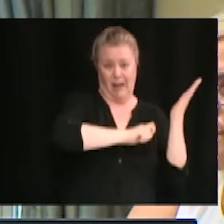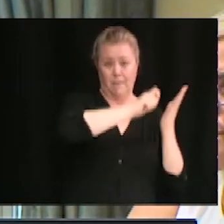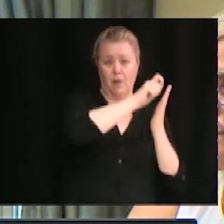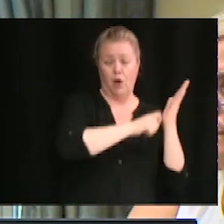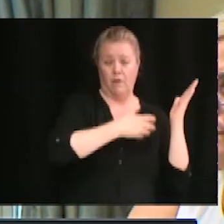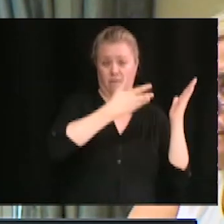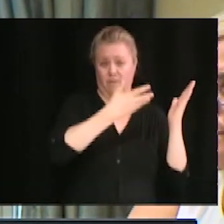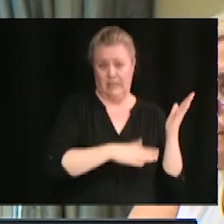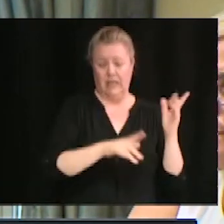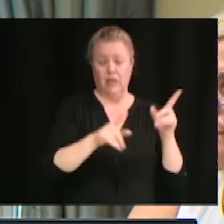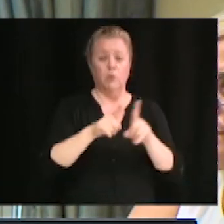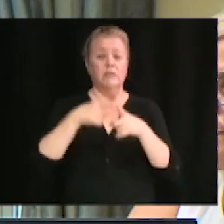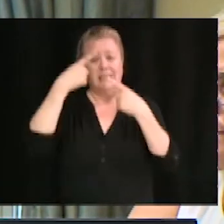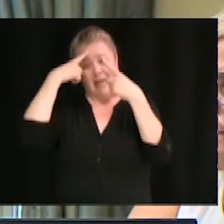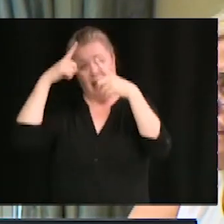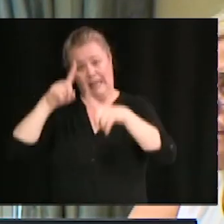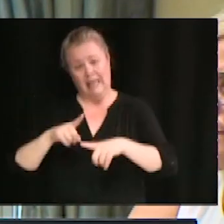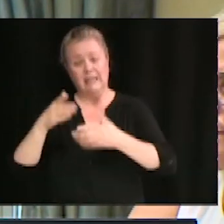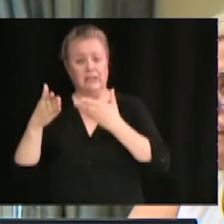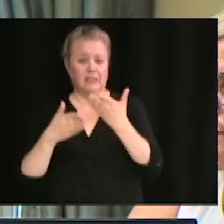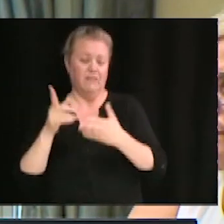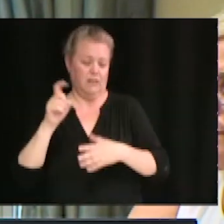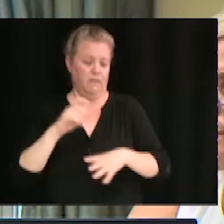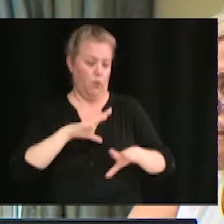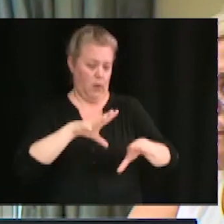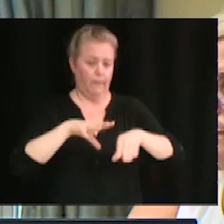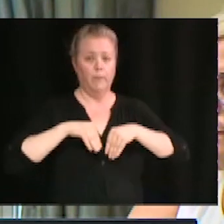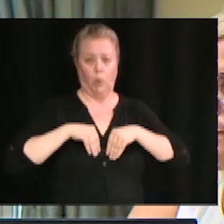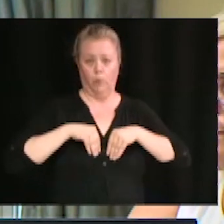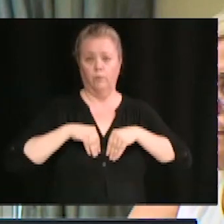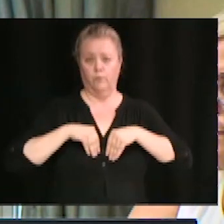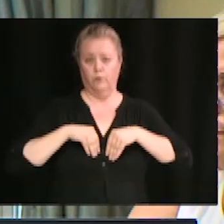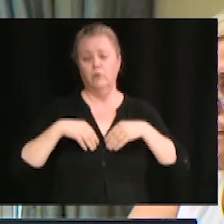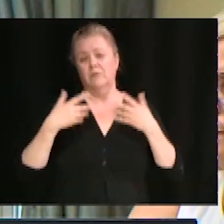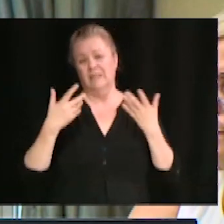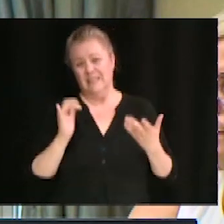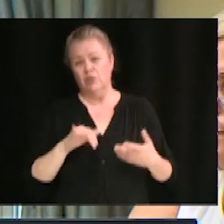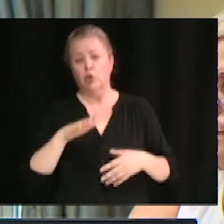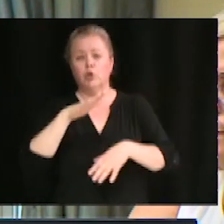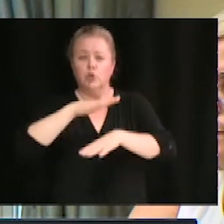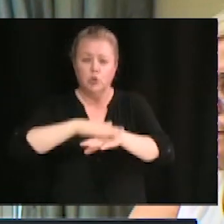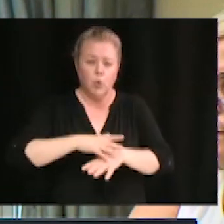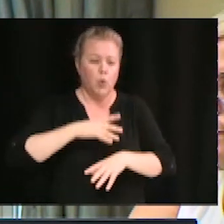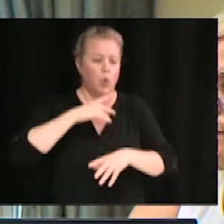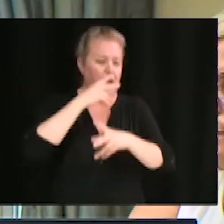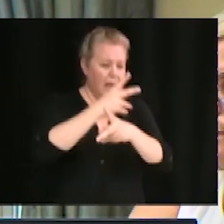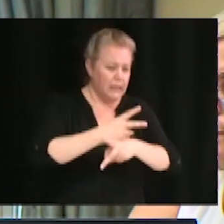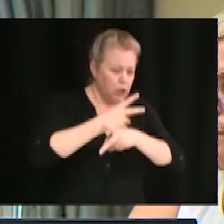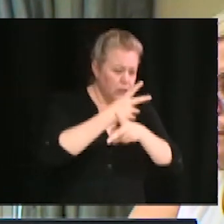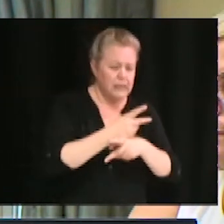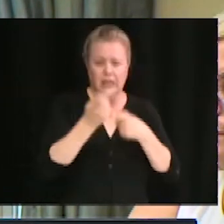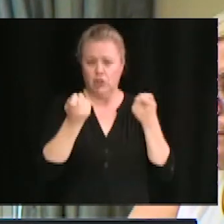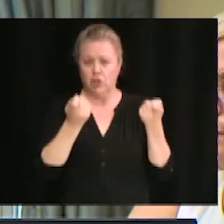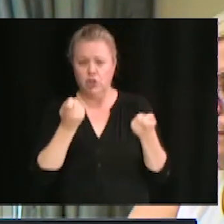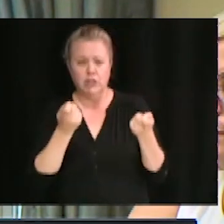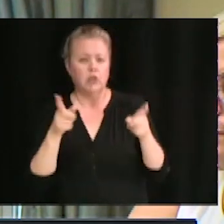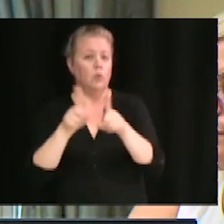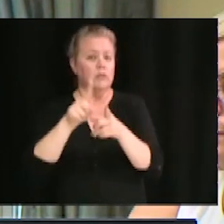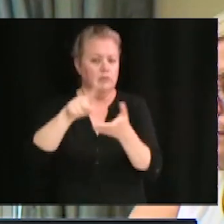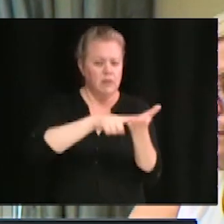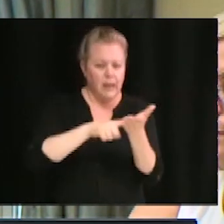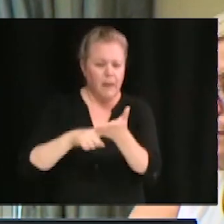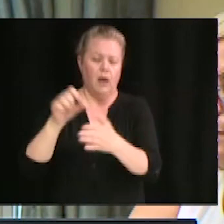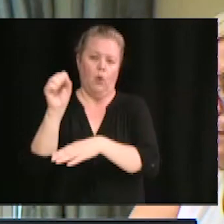Cégère, comme vous l'avez mentionné, le maire, qui concerne la gestion, l'entretien et la réparation du parc de la municipalité. Une entente pour une